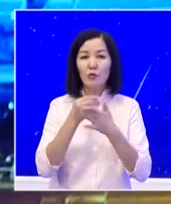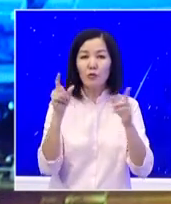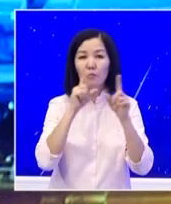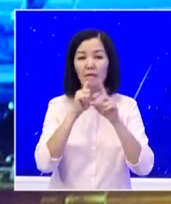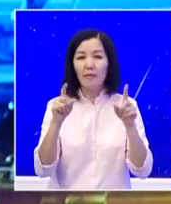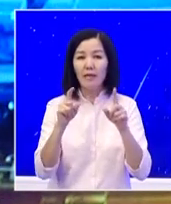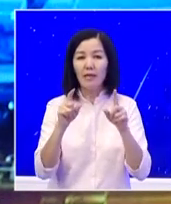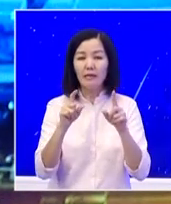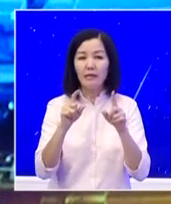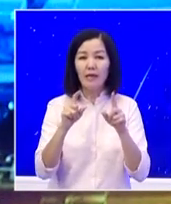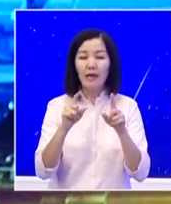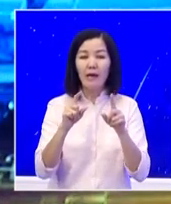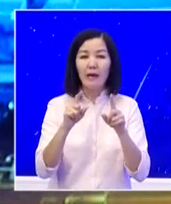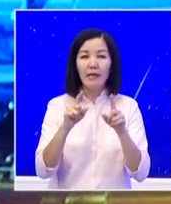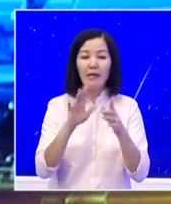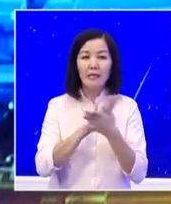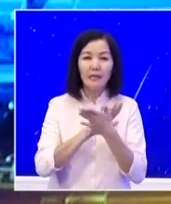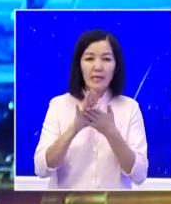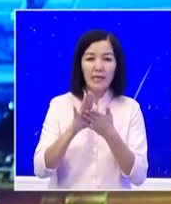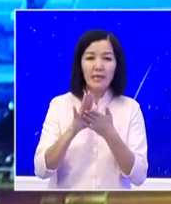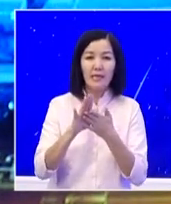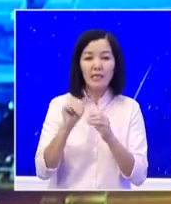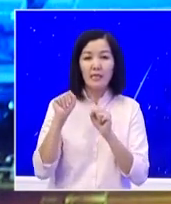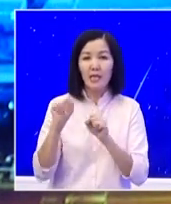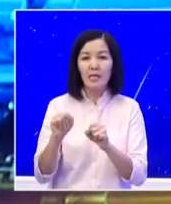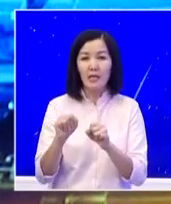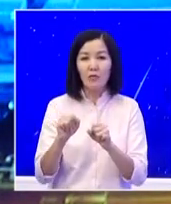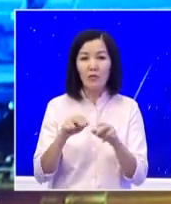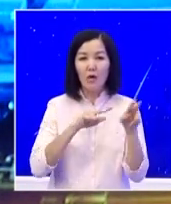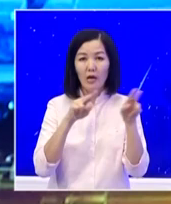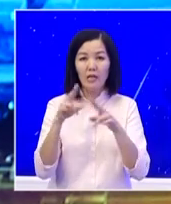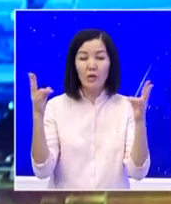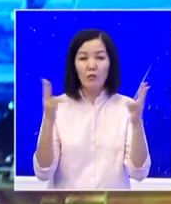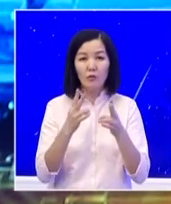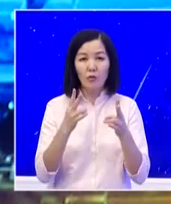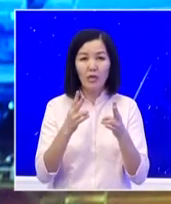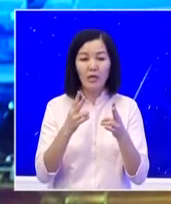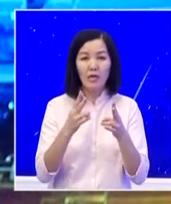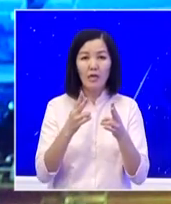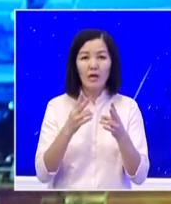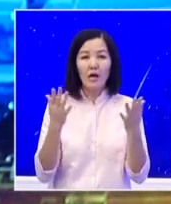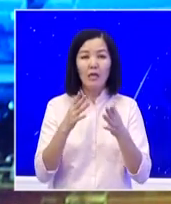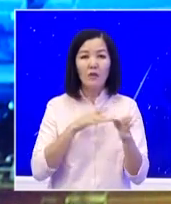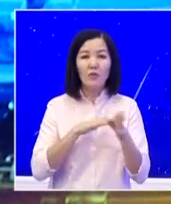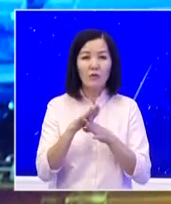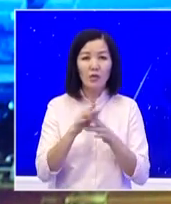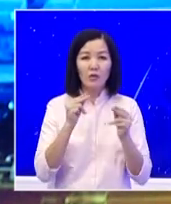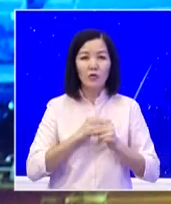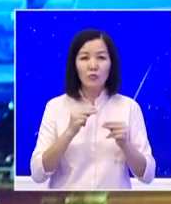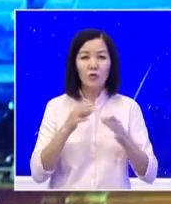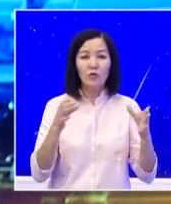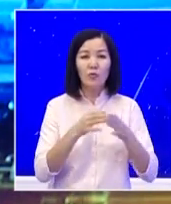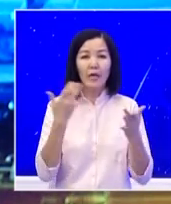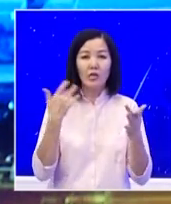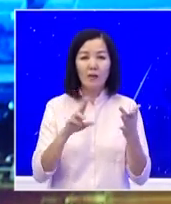кәсіпкерлер өз мекемелерінде санитарлық нормалардың сақталуын қадағалап отыруы керек. Талаптар қалай орындалады? Жұмыс топтары